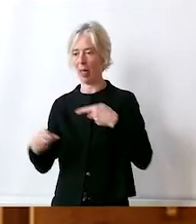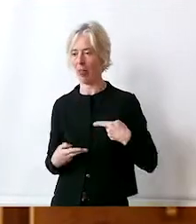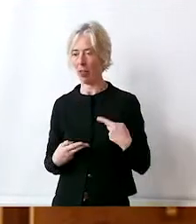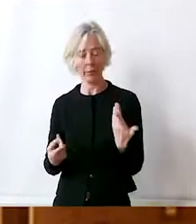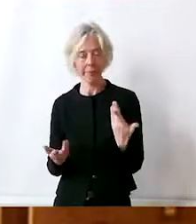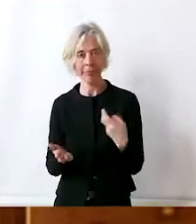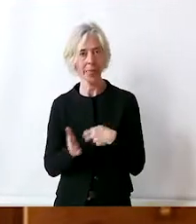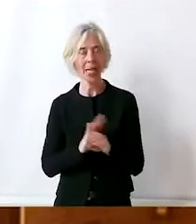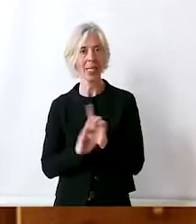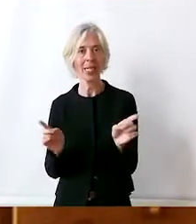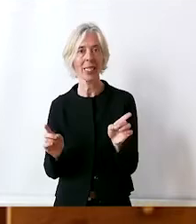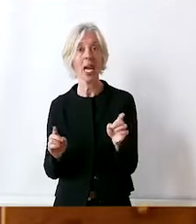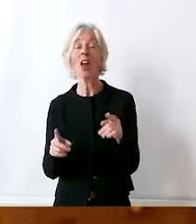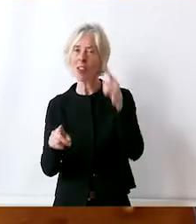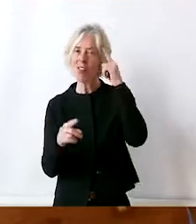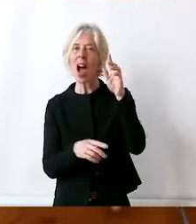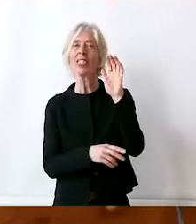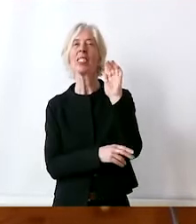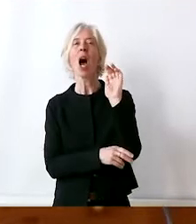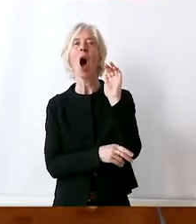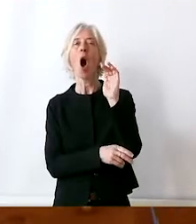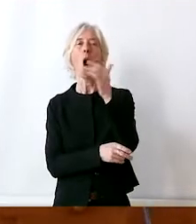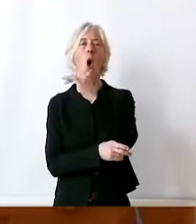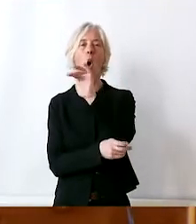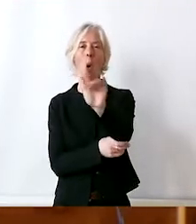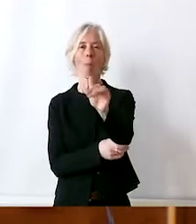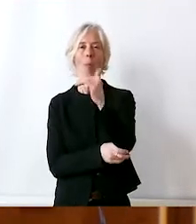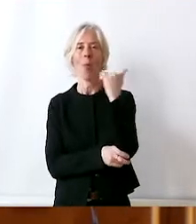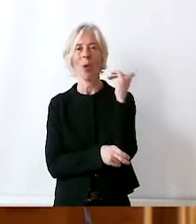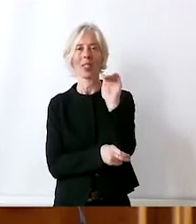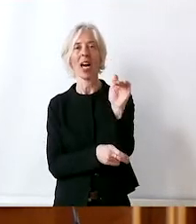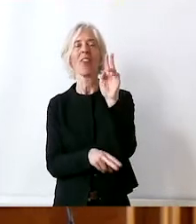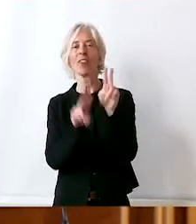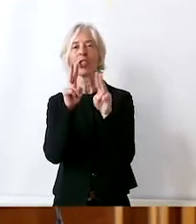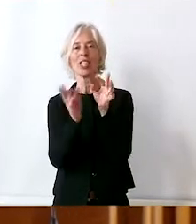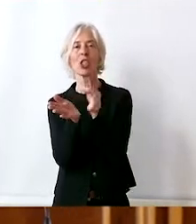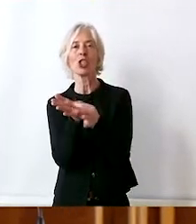in jedem Roboter sind, verschiedene, in einem Chip wurde